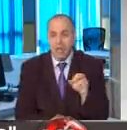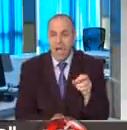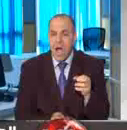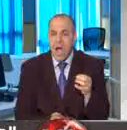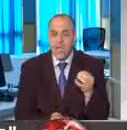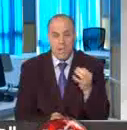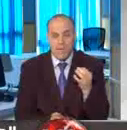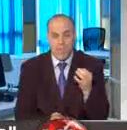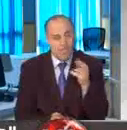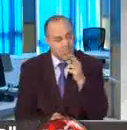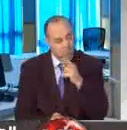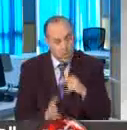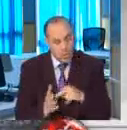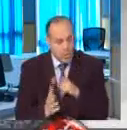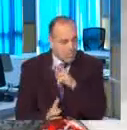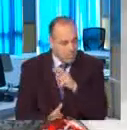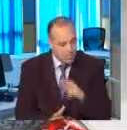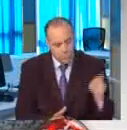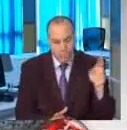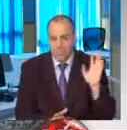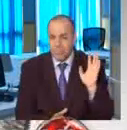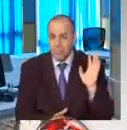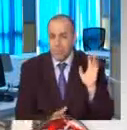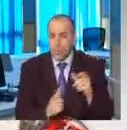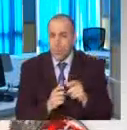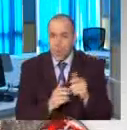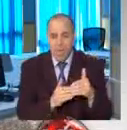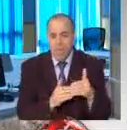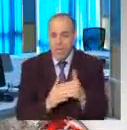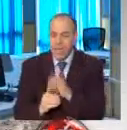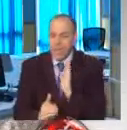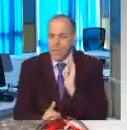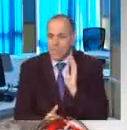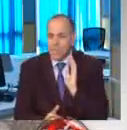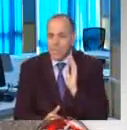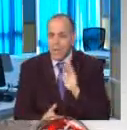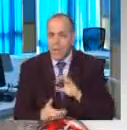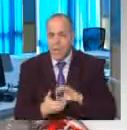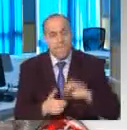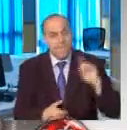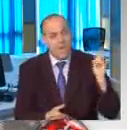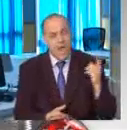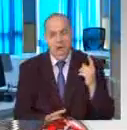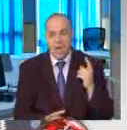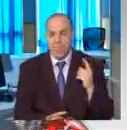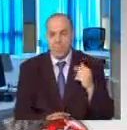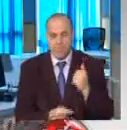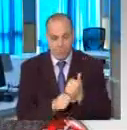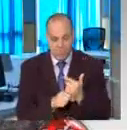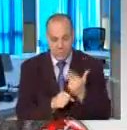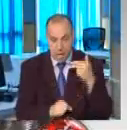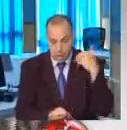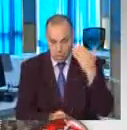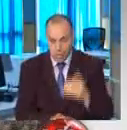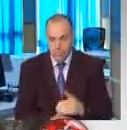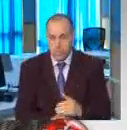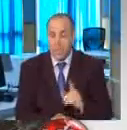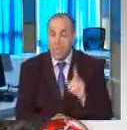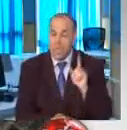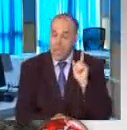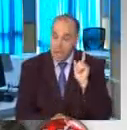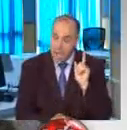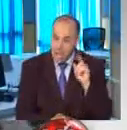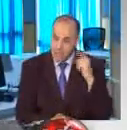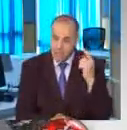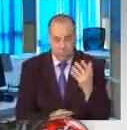10% من اللاجئين السوريين المقيمين في دول الجوار في مختلف أنحاء العالم خلال الأعوام الثلاثة المقبلة. ويؤمل